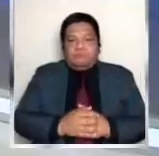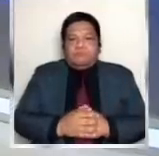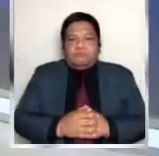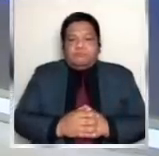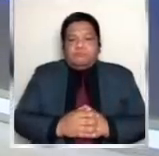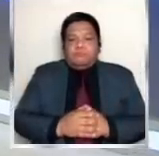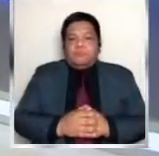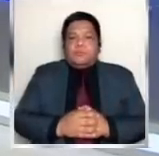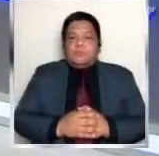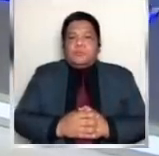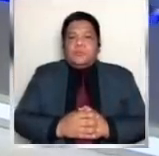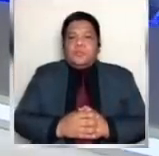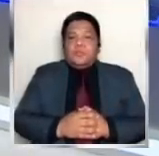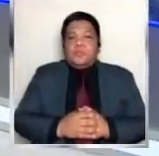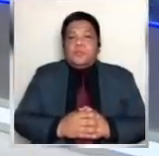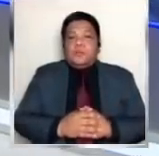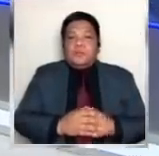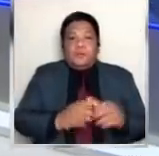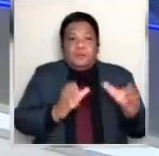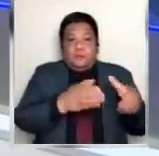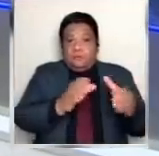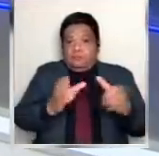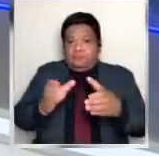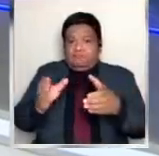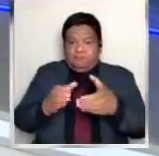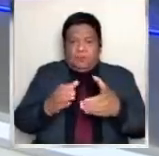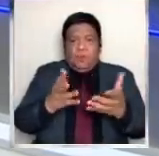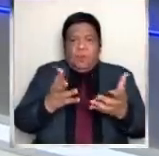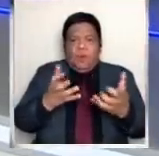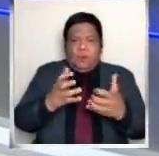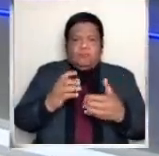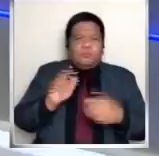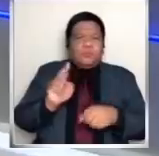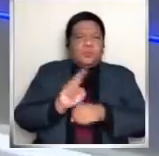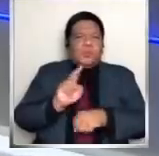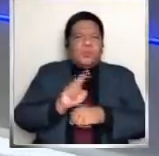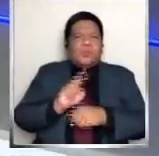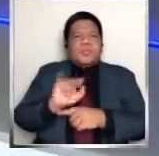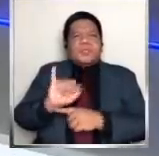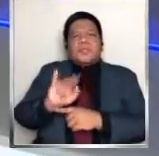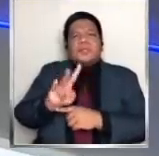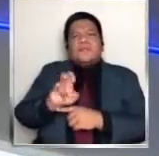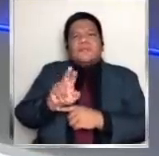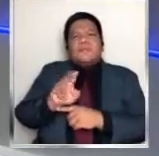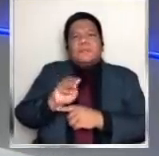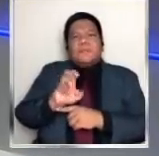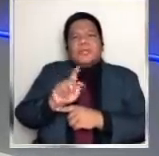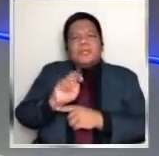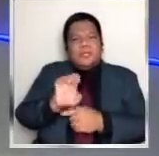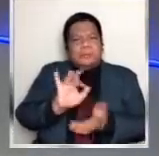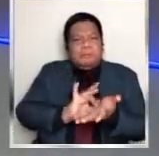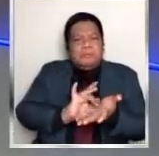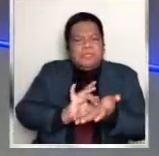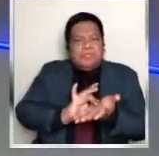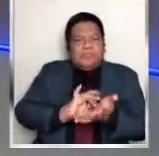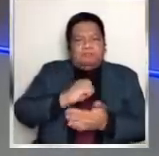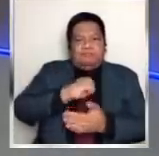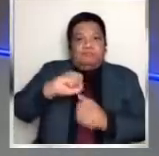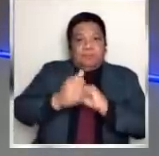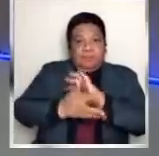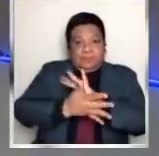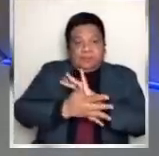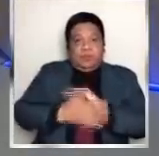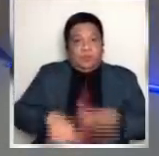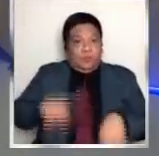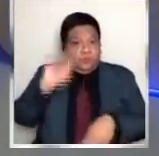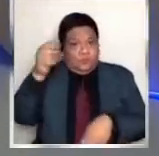Panawagan ng ilang grupong nagsusulong sa paggamit ng ivermectin kontra COVID-19, gumawa ng hakbang ang gobyerno para magamit ng higit